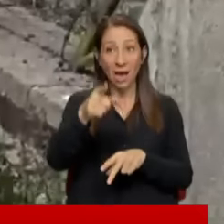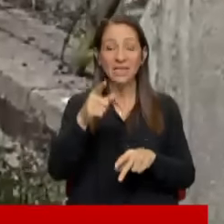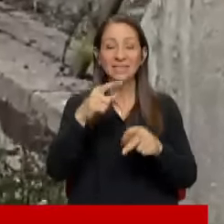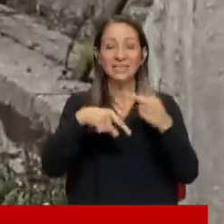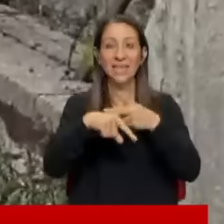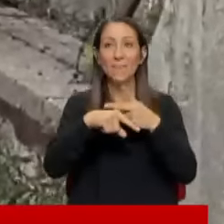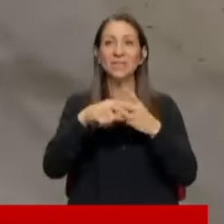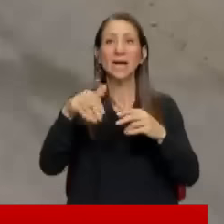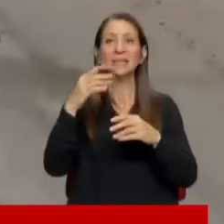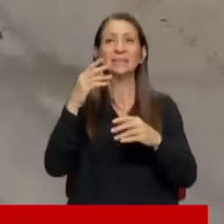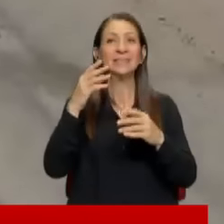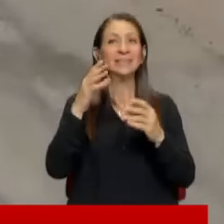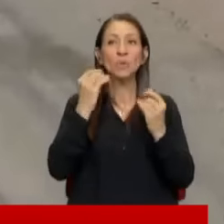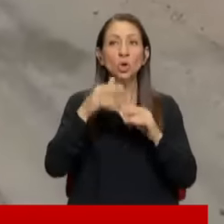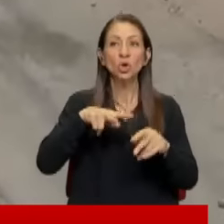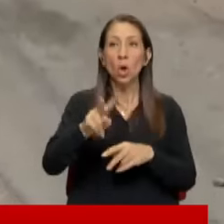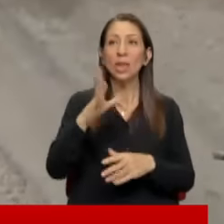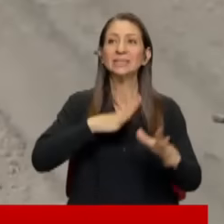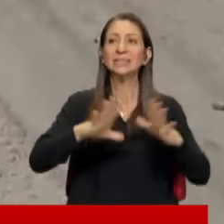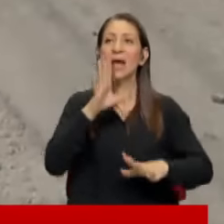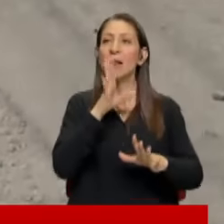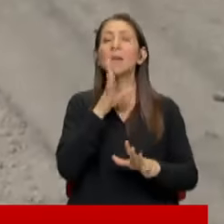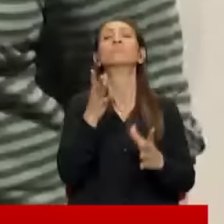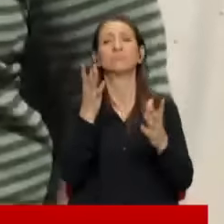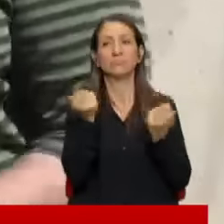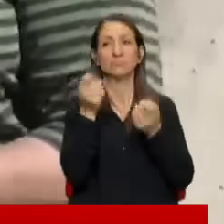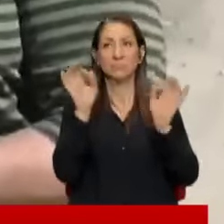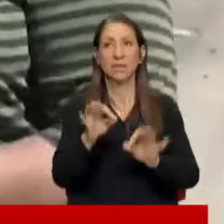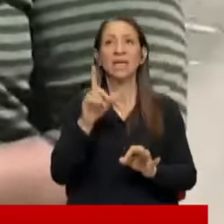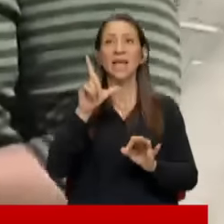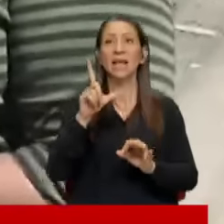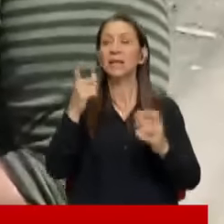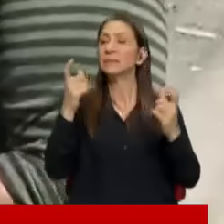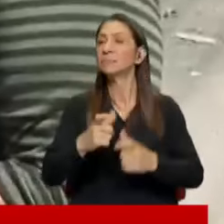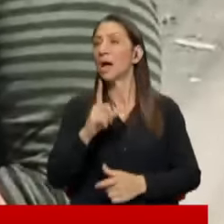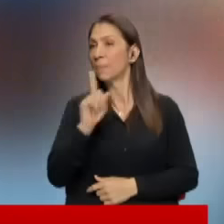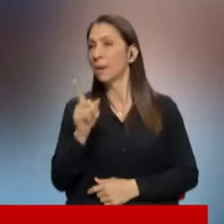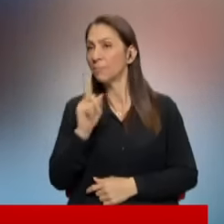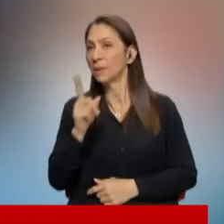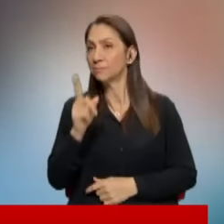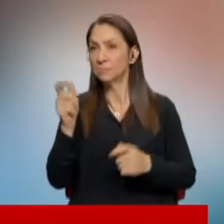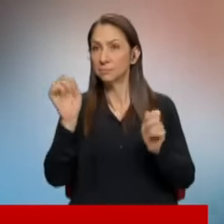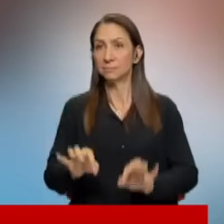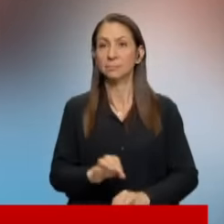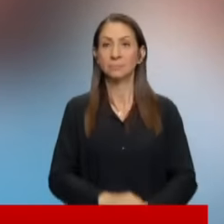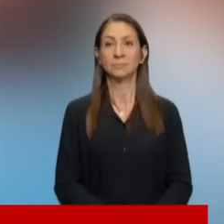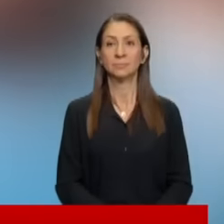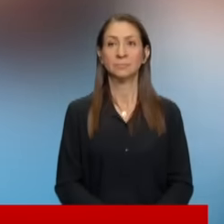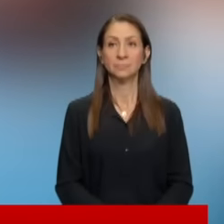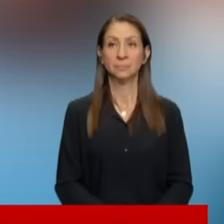Paşa Mahallesi sakinlerinin yol talebi için harekete geçti. Gerekli birimlere talimat verdi.